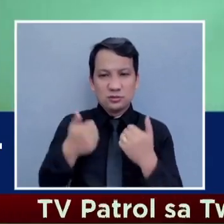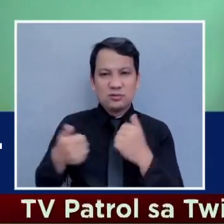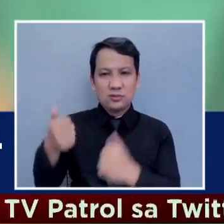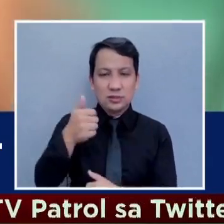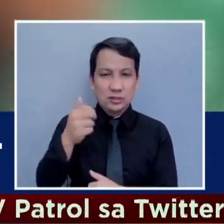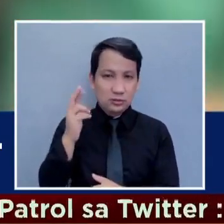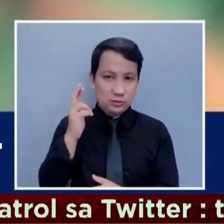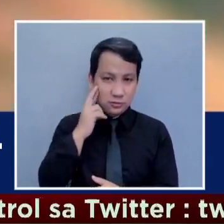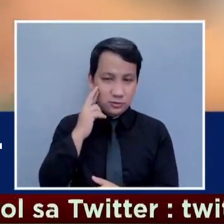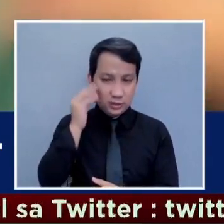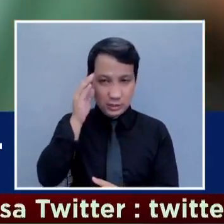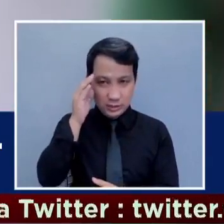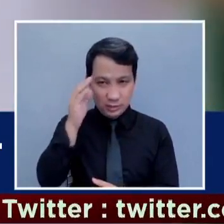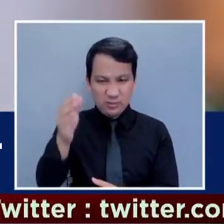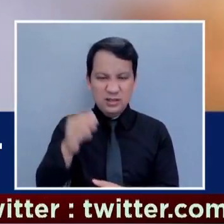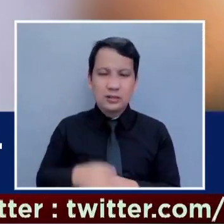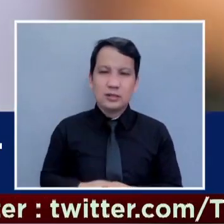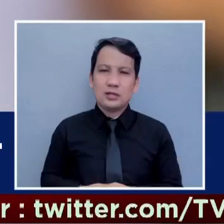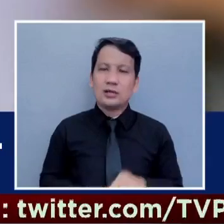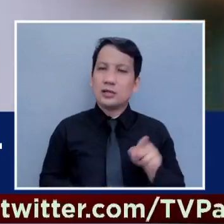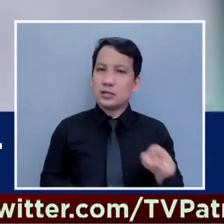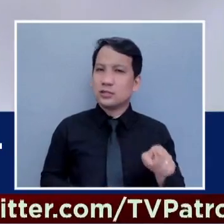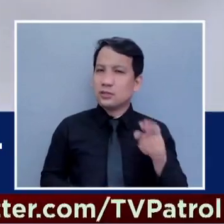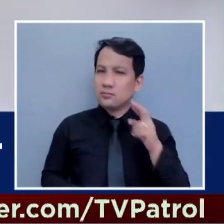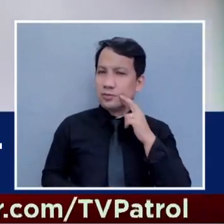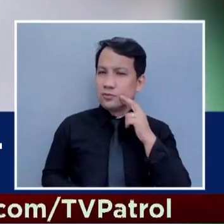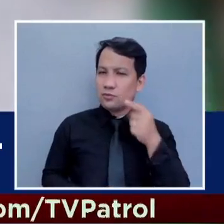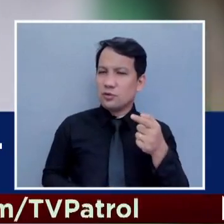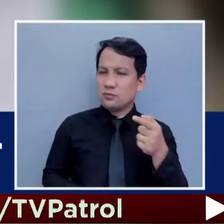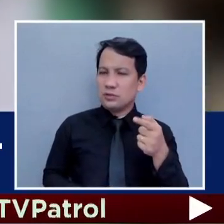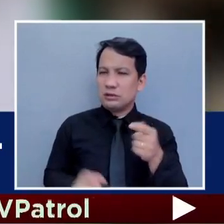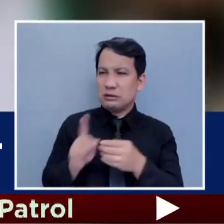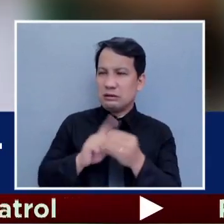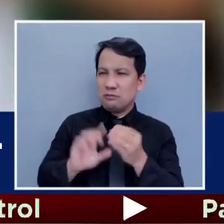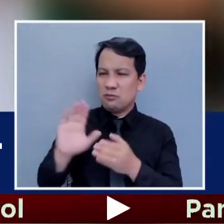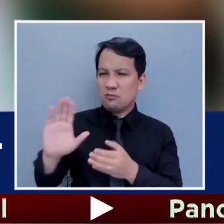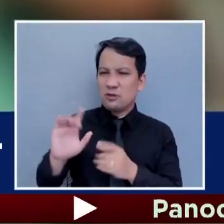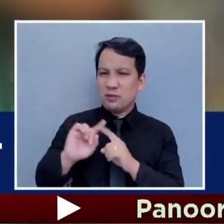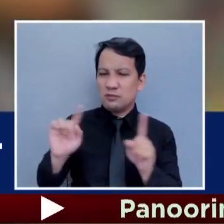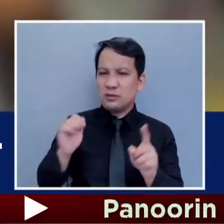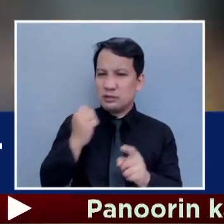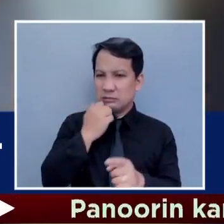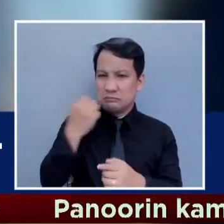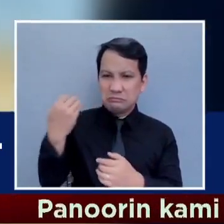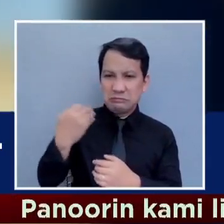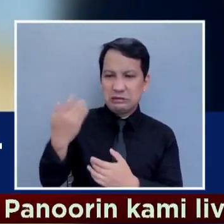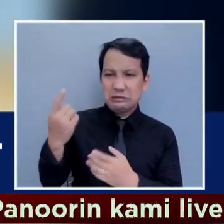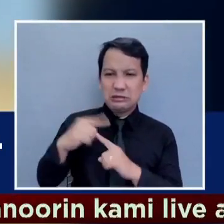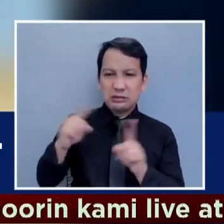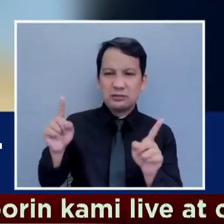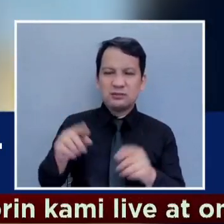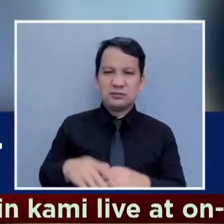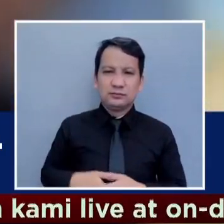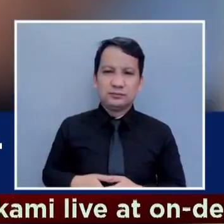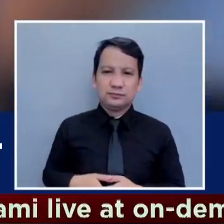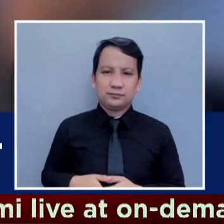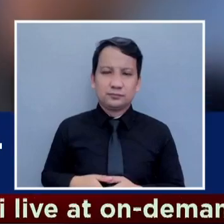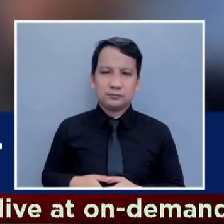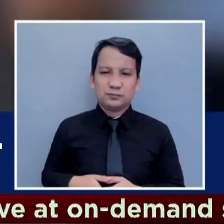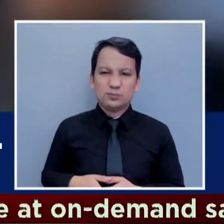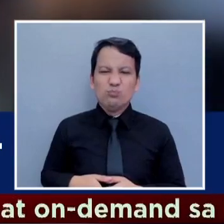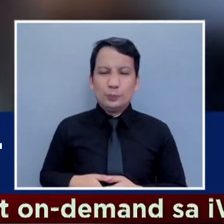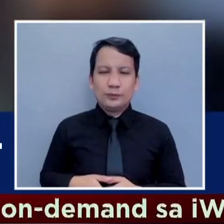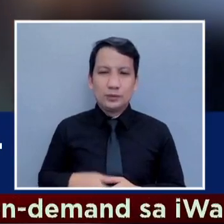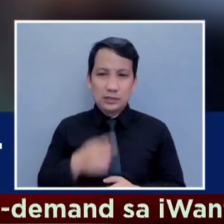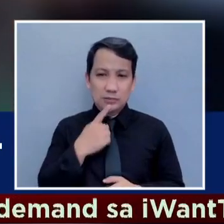Cardema. Ayon kay Guanzon, mapanira ang ilang pahayag ni Cardema laban sa kanya. Puro siya defamatory remarks sa